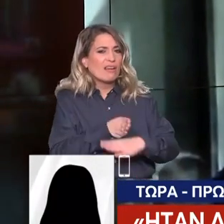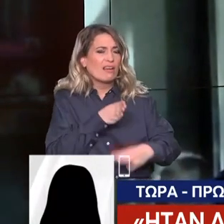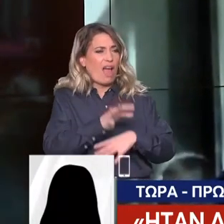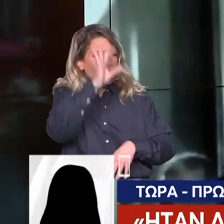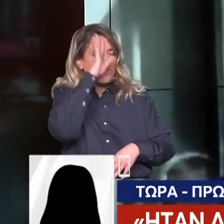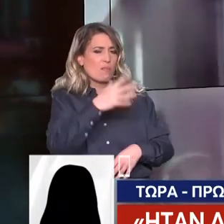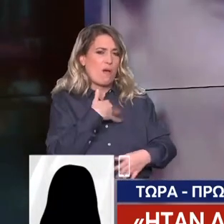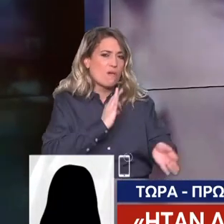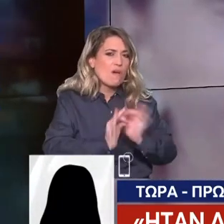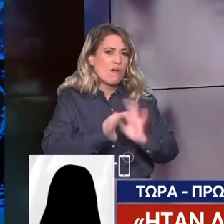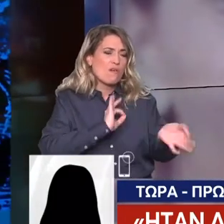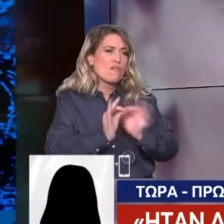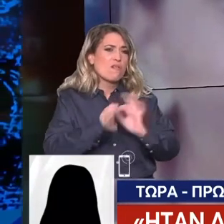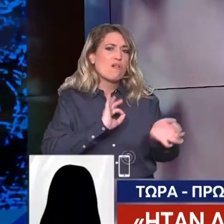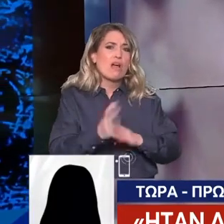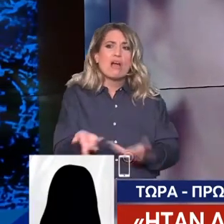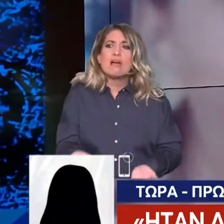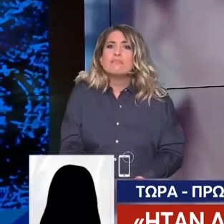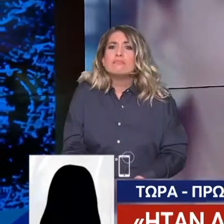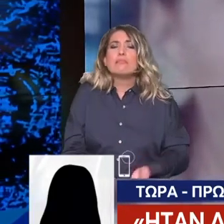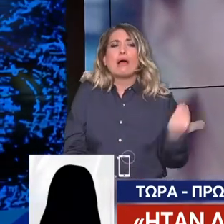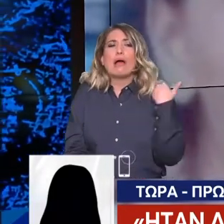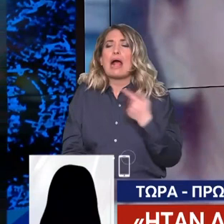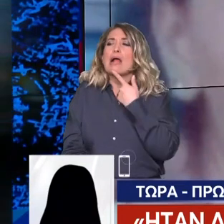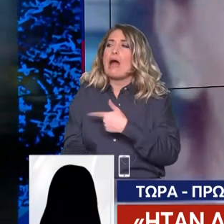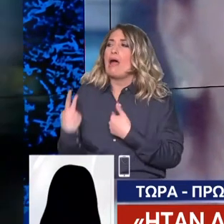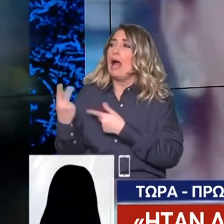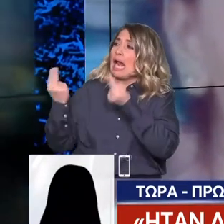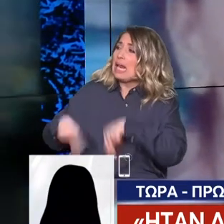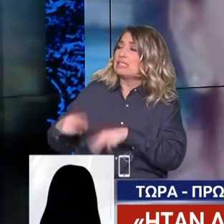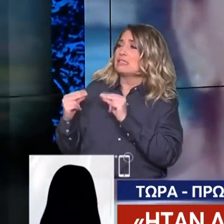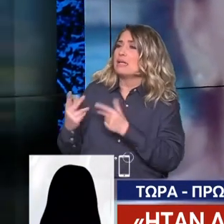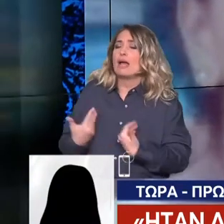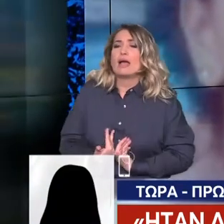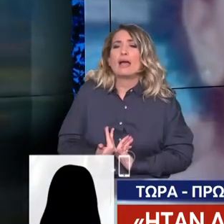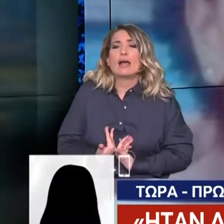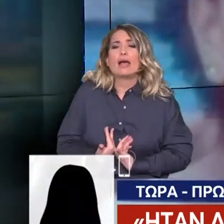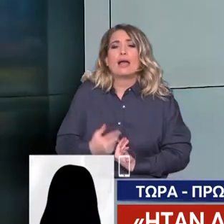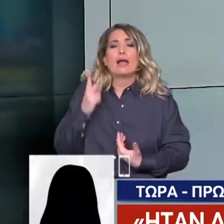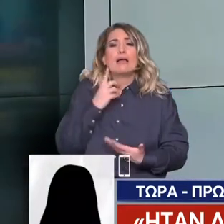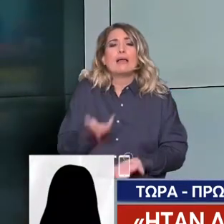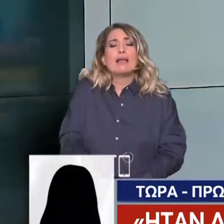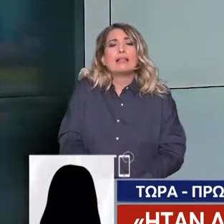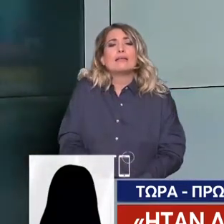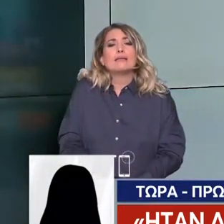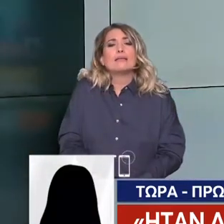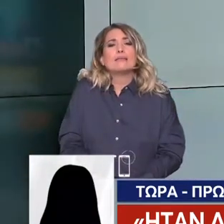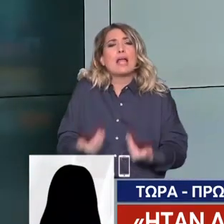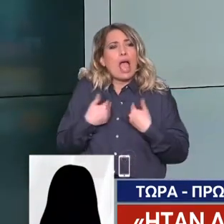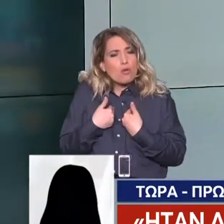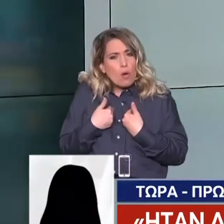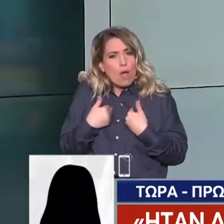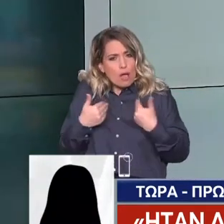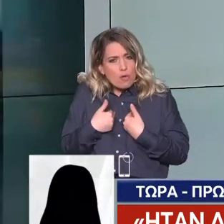μιλήσει. Βρείτε τα. Πάει μία γυναίκα να κάνετε διαμεσολάβηση. Γιατί να κάνω